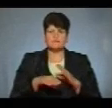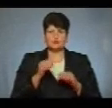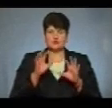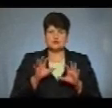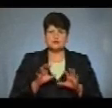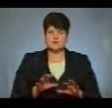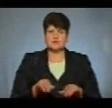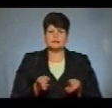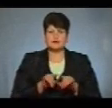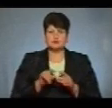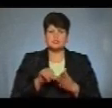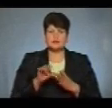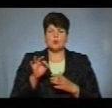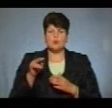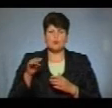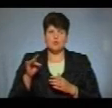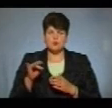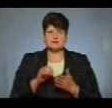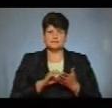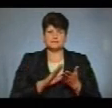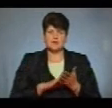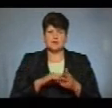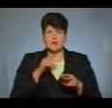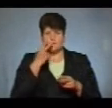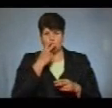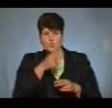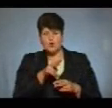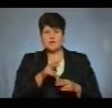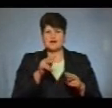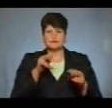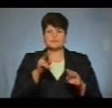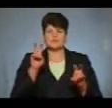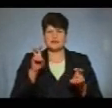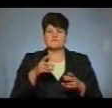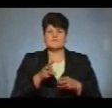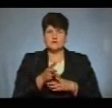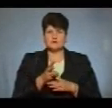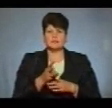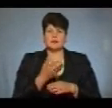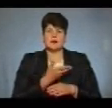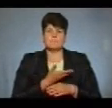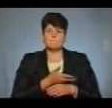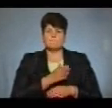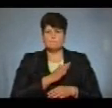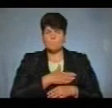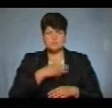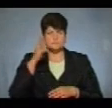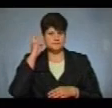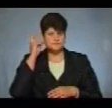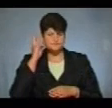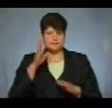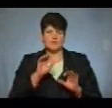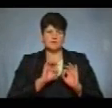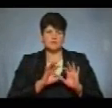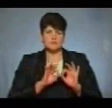законодавства. Також члени «Опори» зафіксували у виданні «Погляд» відео, на якому польський політик Ян Філіп Лібіцький висловлює підтримку кандидату у